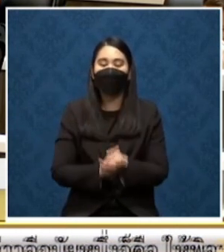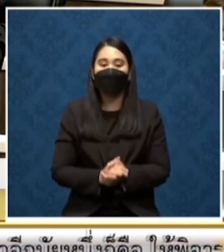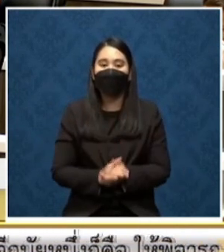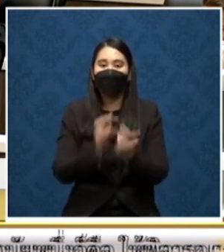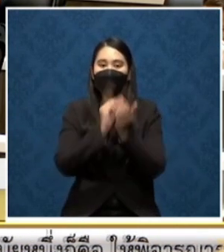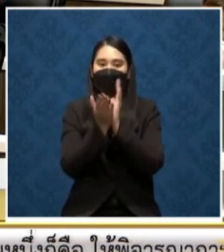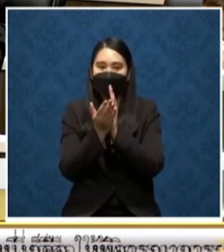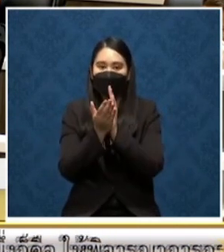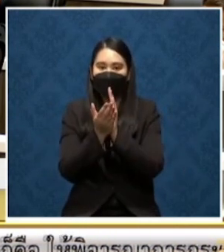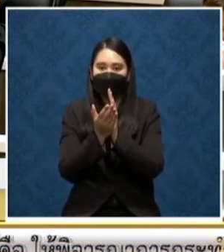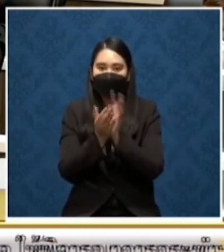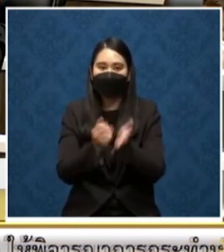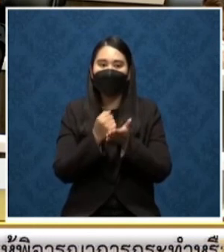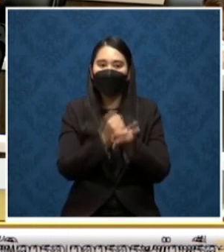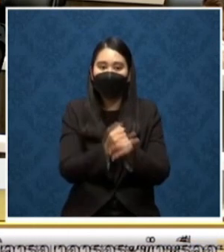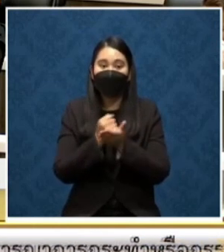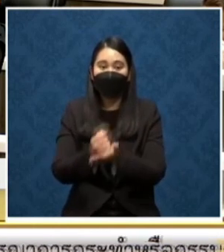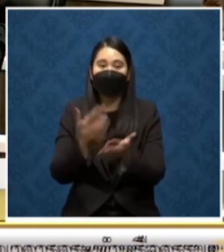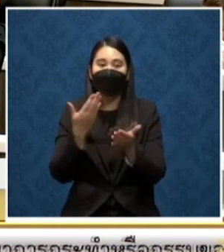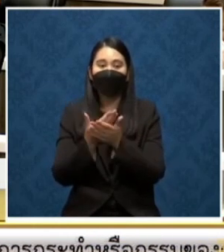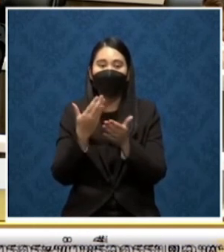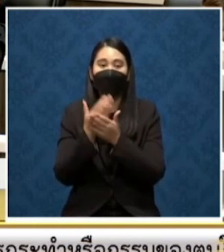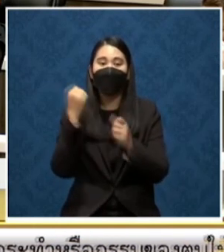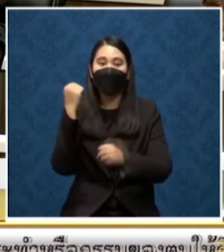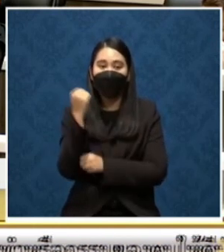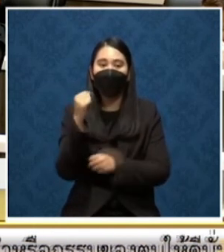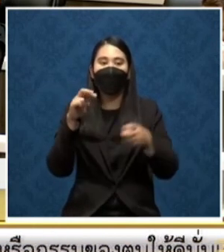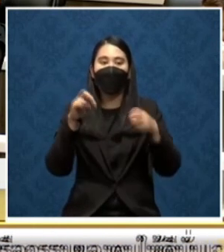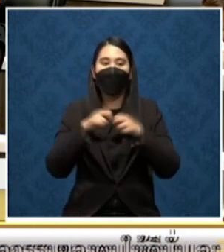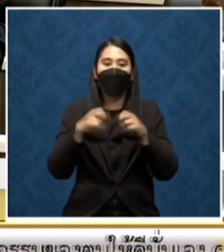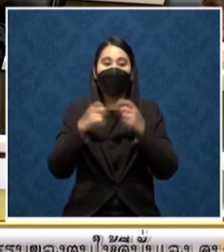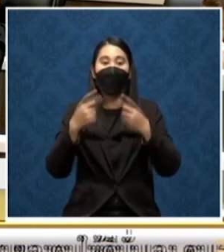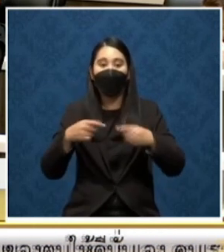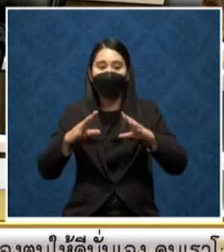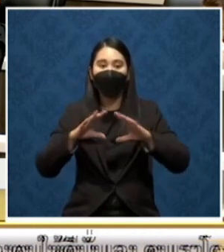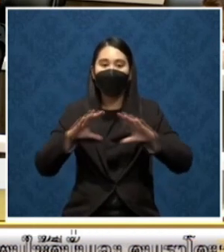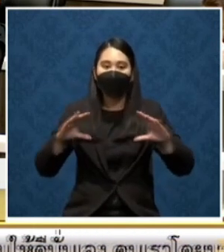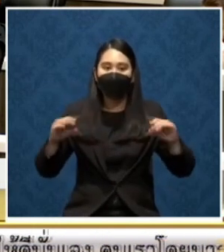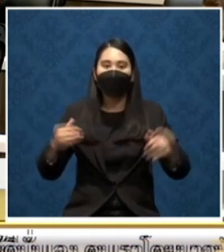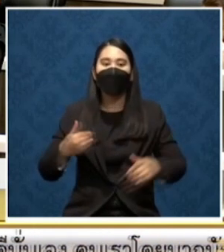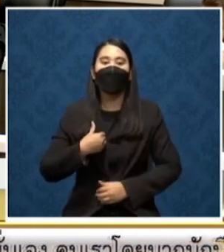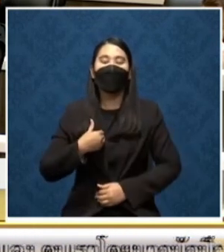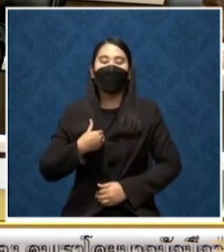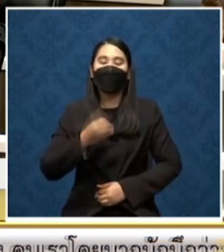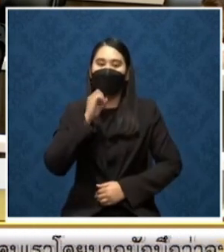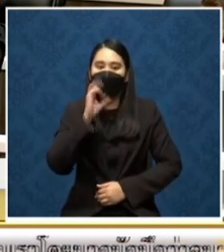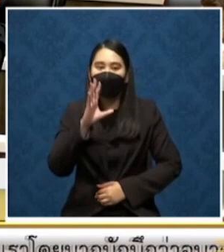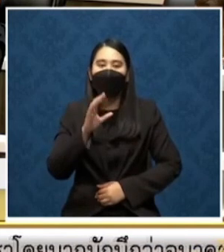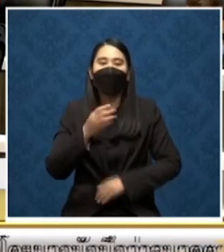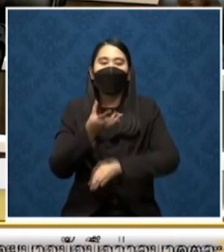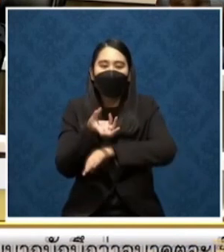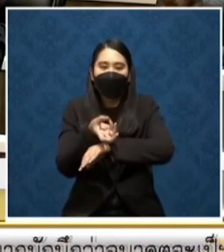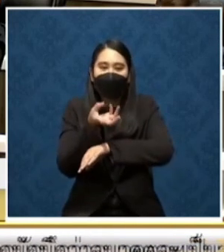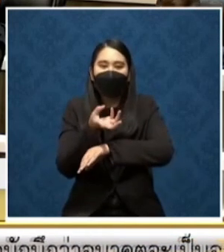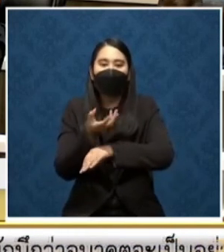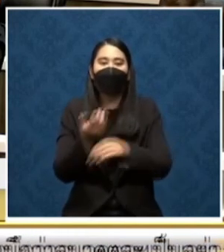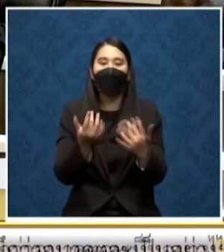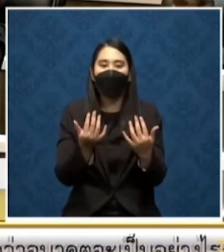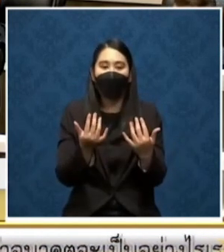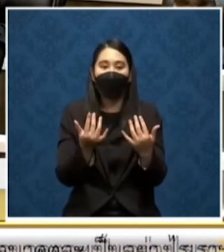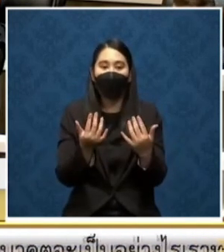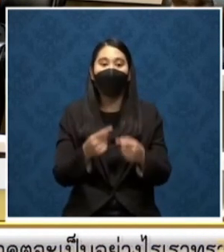องเห็นไหมฮะแสดงว่าคุณชูวิทย์แกไปมีหลักฐานนะรีบกลับมาไวๆไปท่องเที่ยวทั่วโลกที่ไหนก็สู้คุกพรา